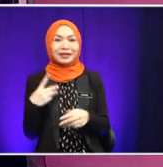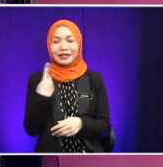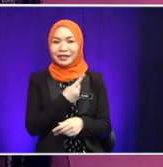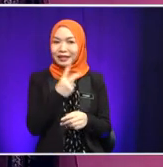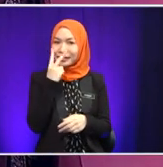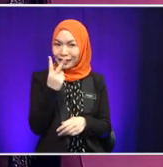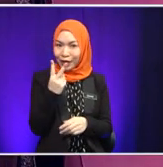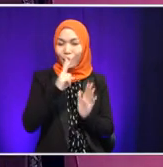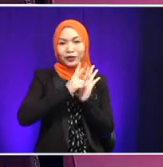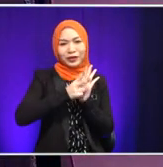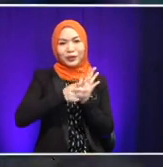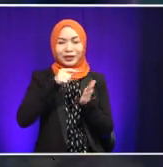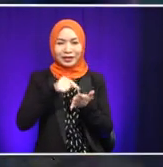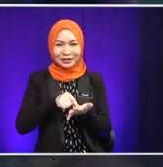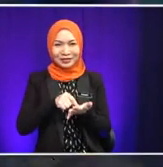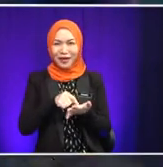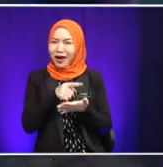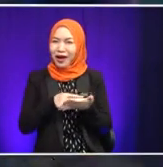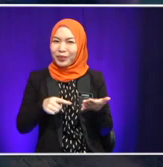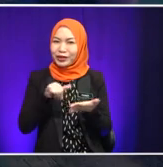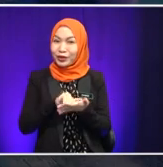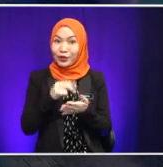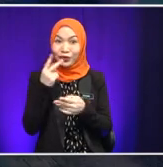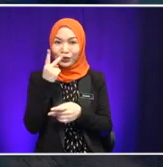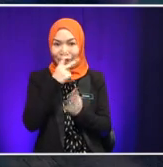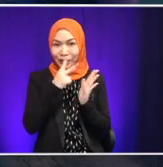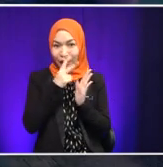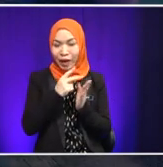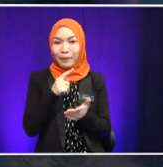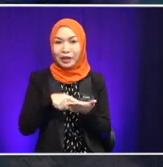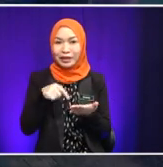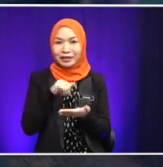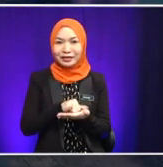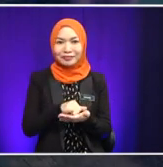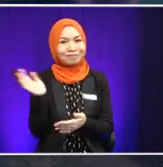tonton satu video nih Mari kita tonton bersama